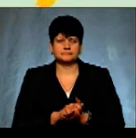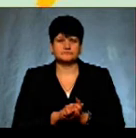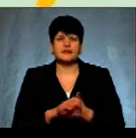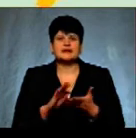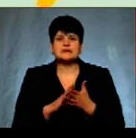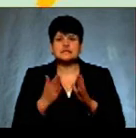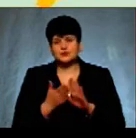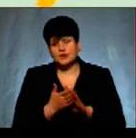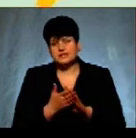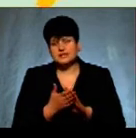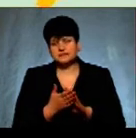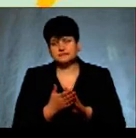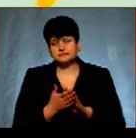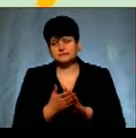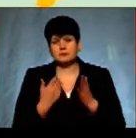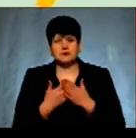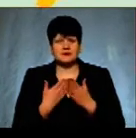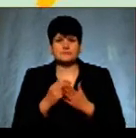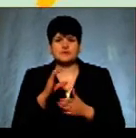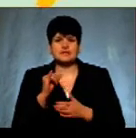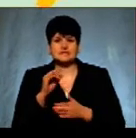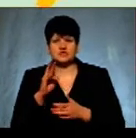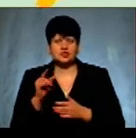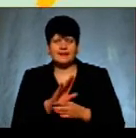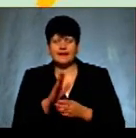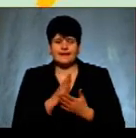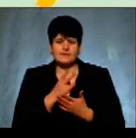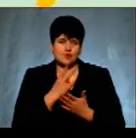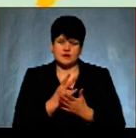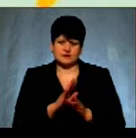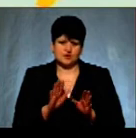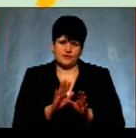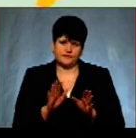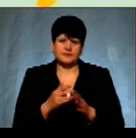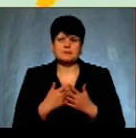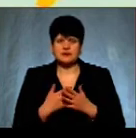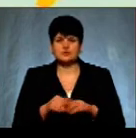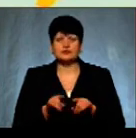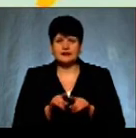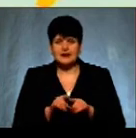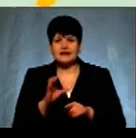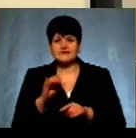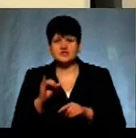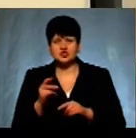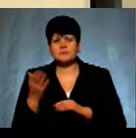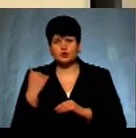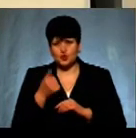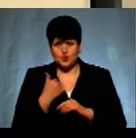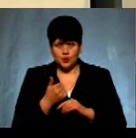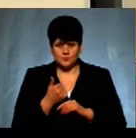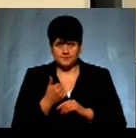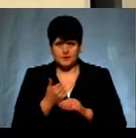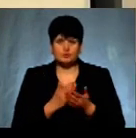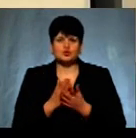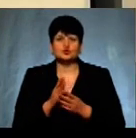Ситуація приблизно січень місяць, він не такий є показовий, але приблизно вона у нас така, як і в січні минулого року. Послуги